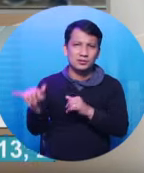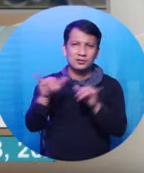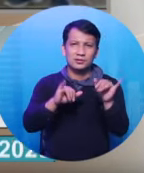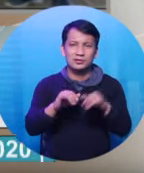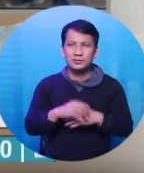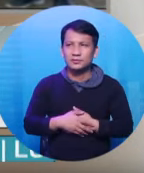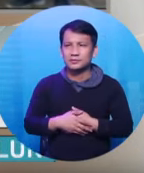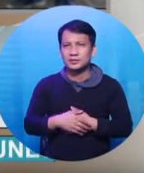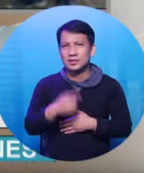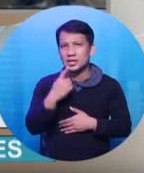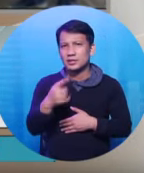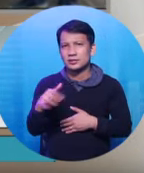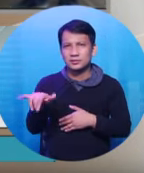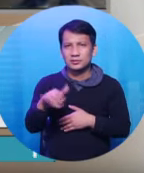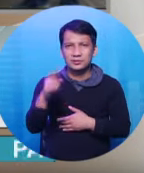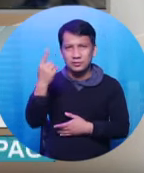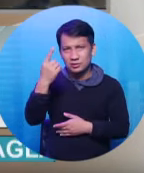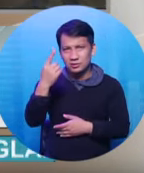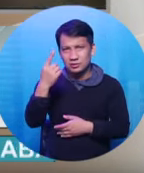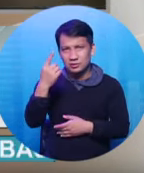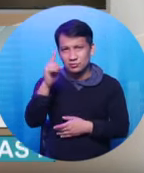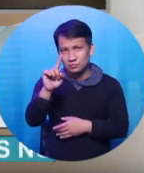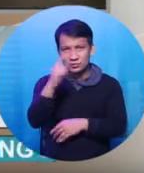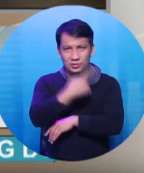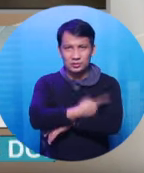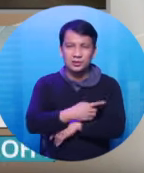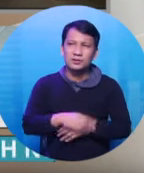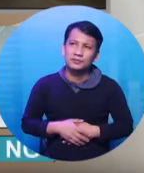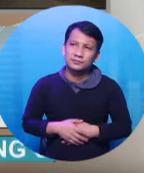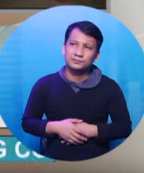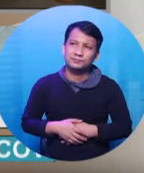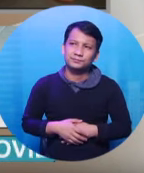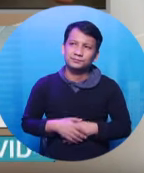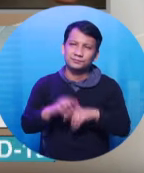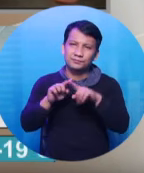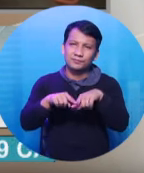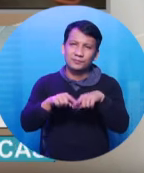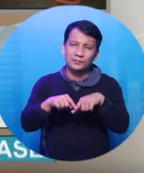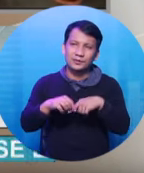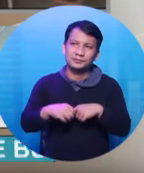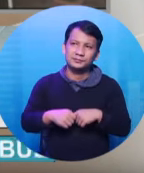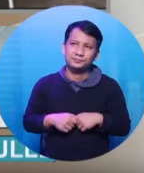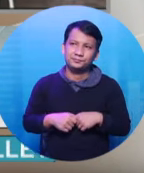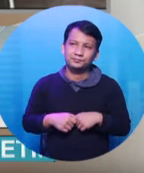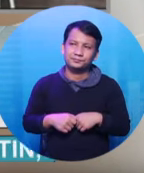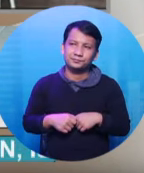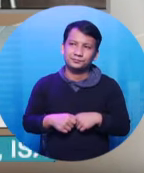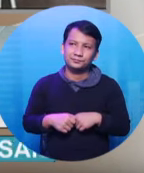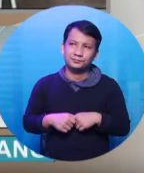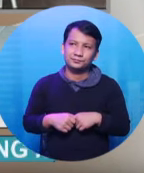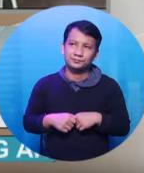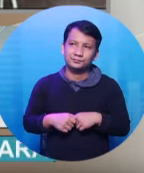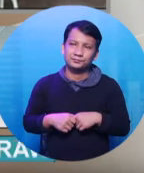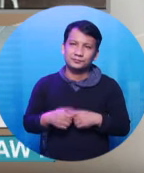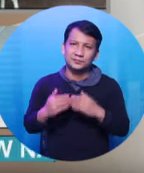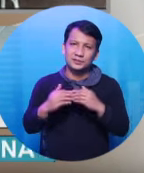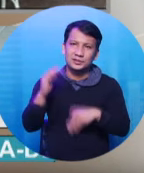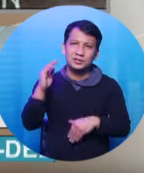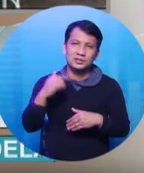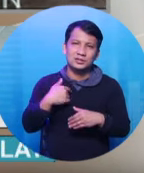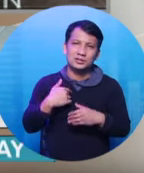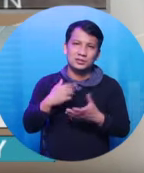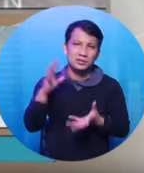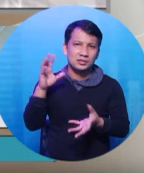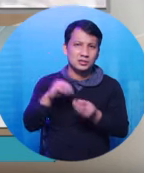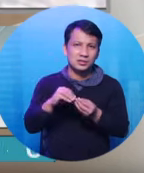lang, magkano pong kinikita nyo on the average in one day? Depende po sa ano tinatanggap mo na order. Minsan po,